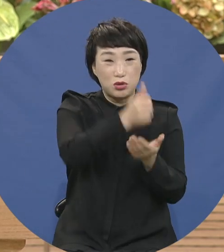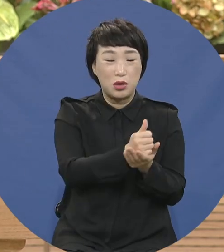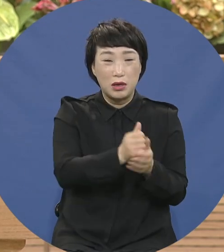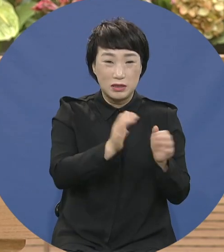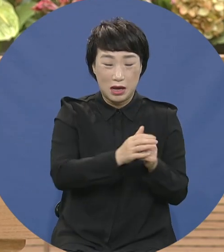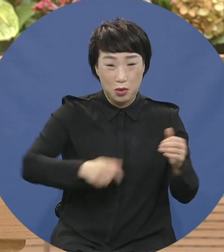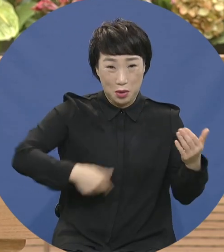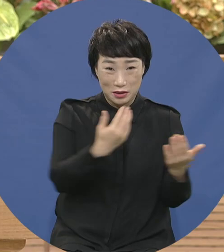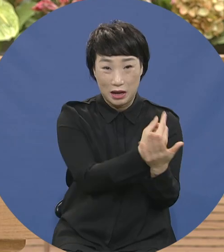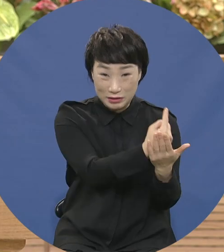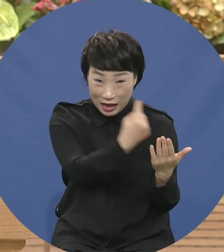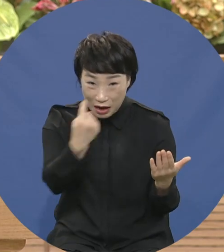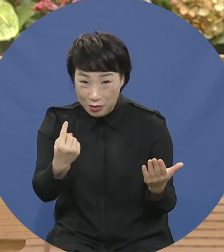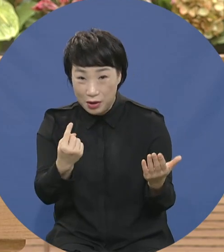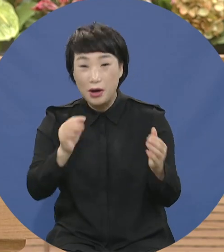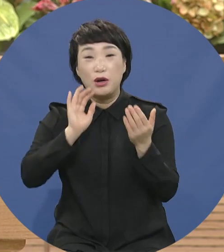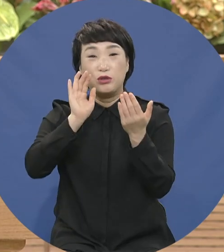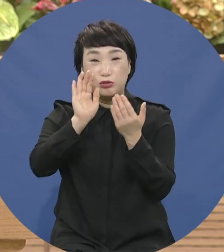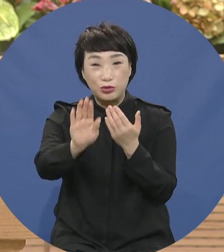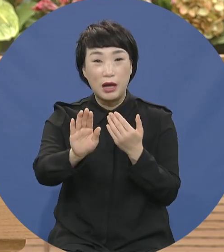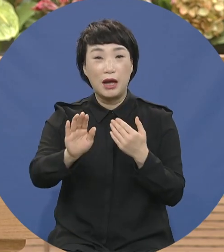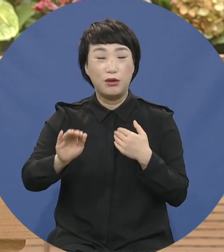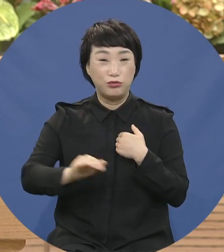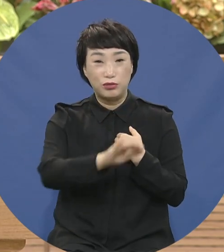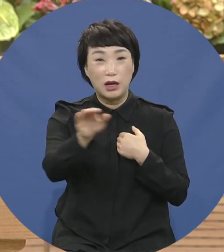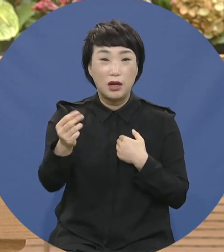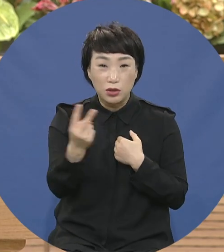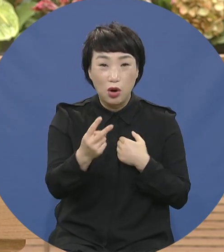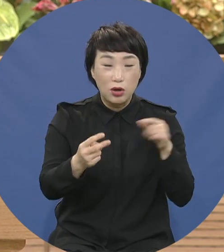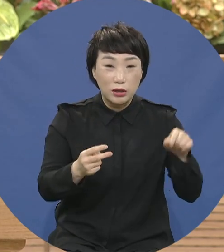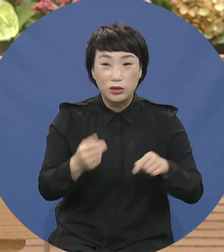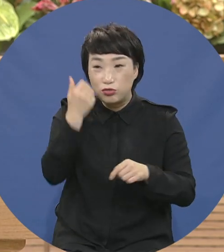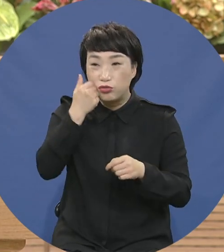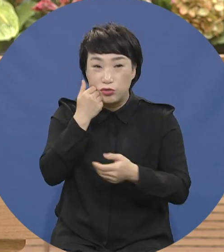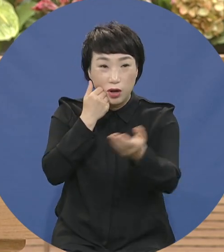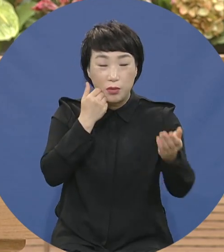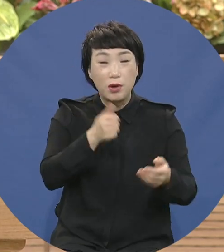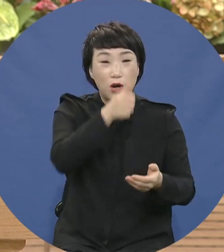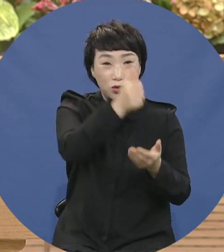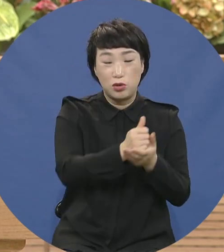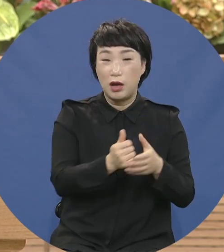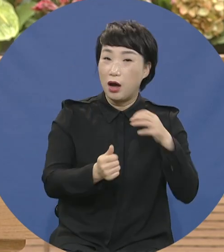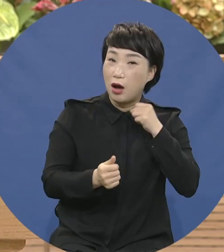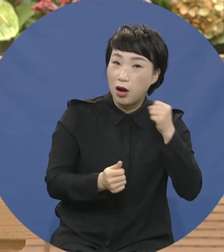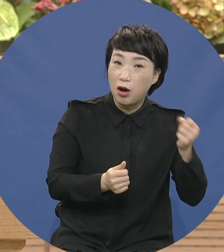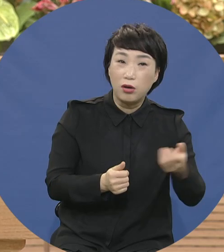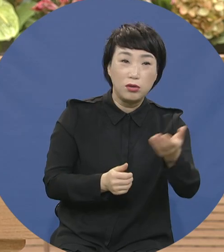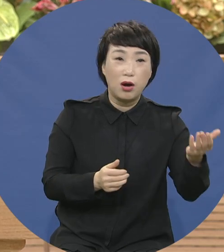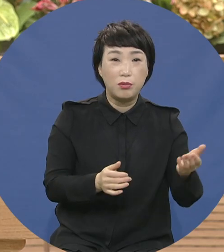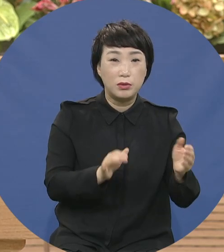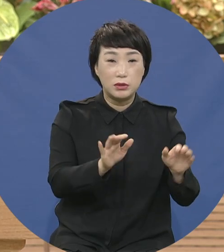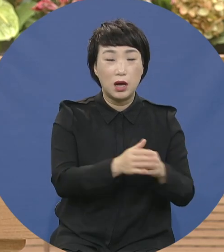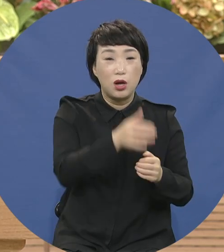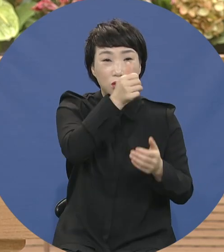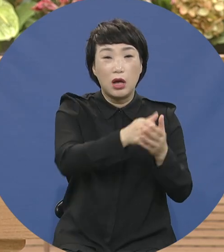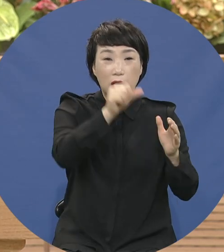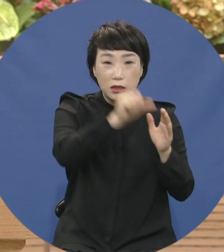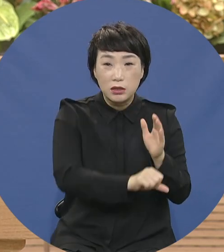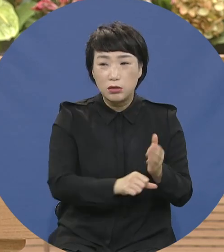회개하고 분리되어 떠난 후에 다시 그 중에 그 죄에 얽매이고 죄에